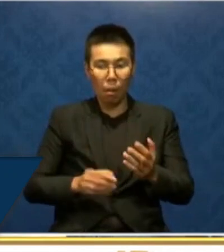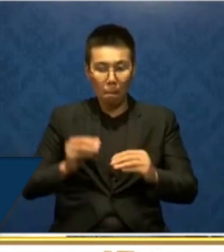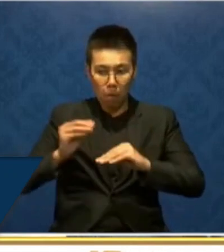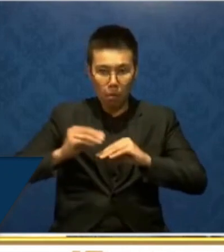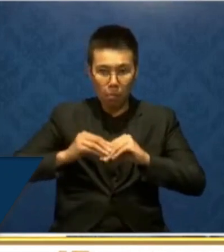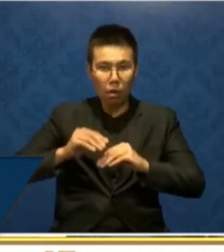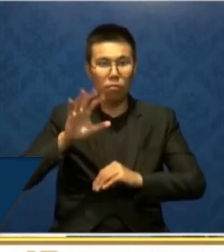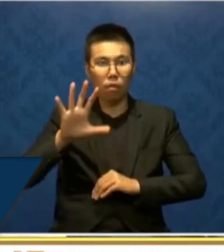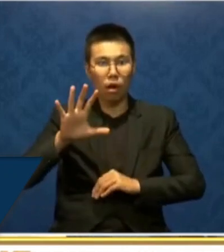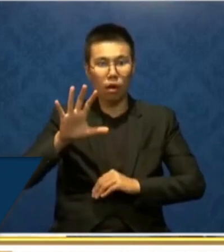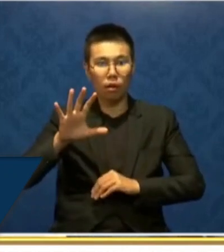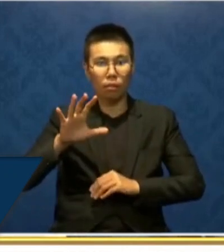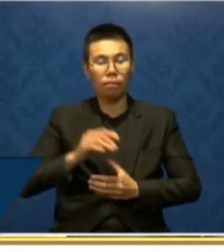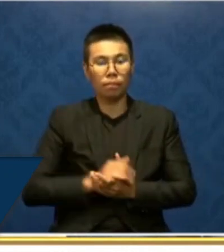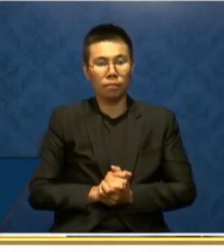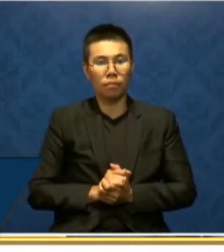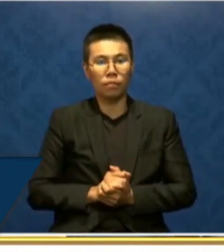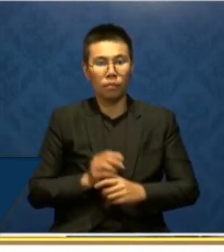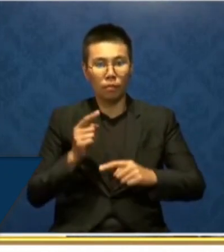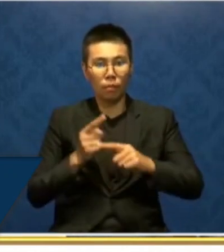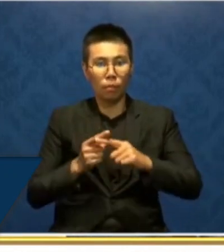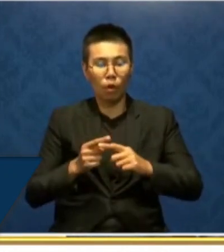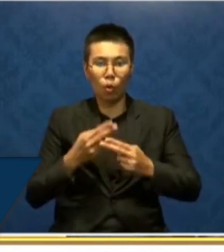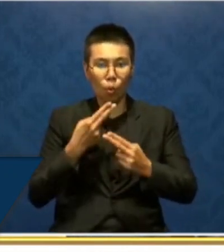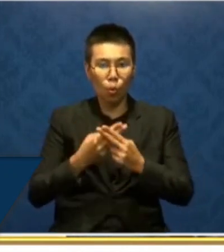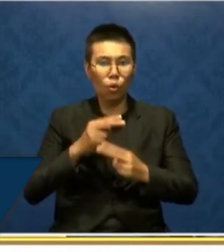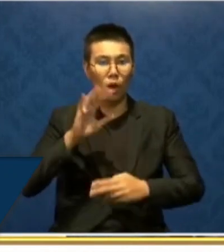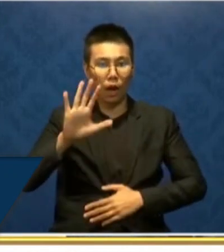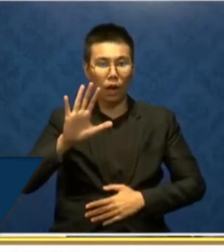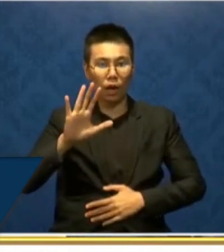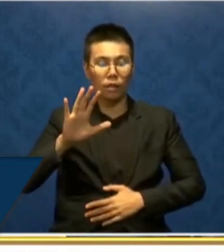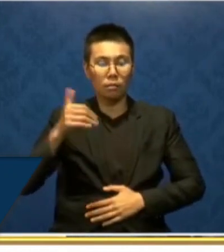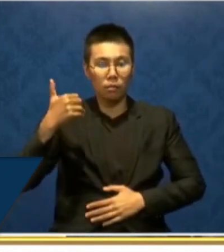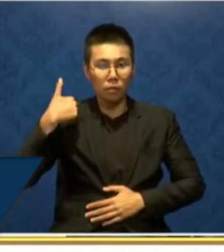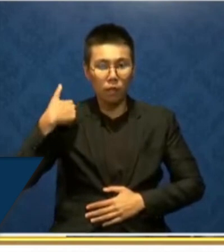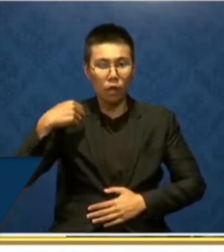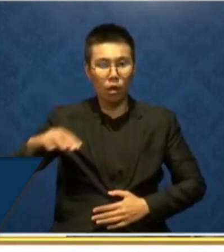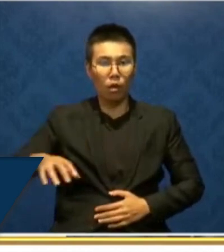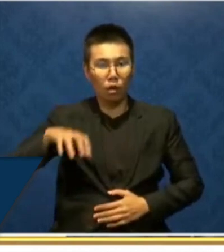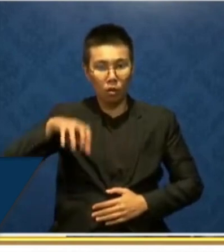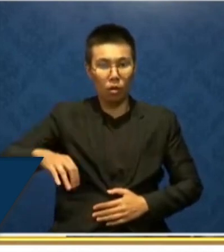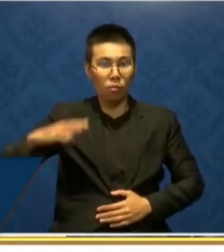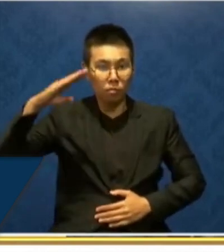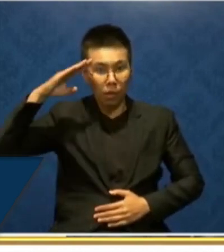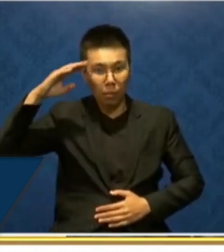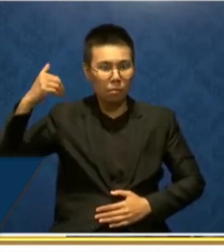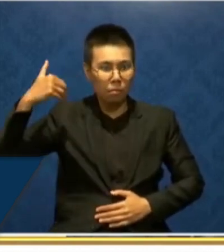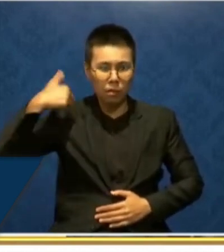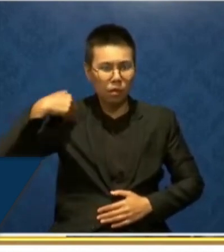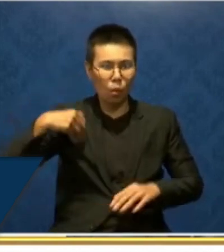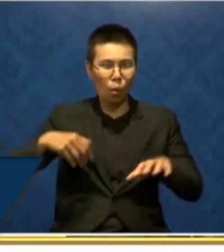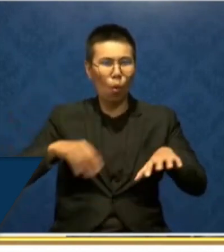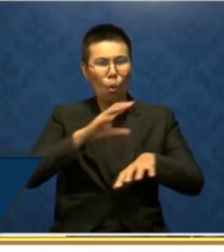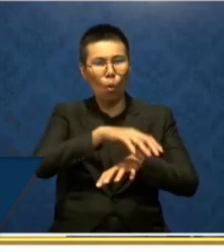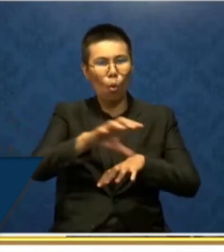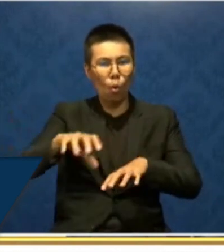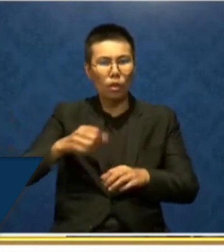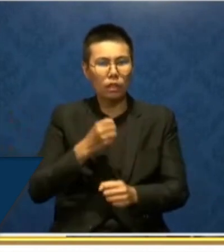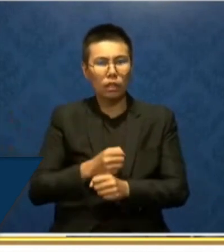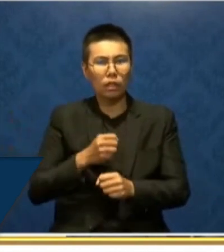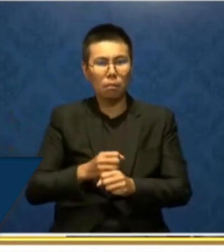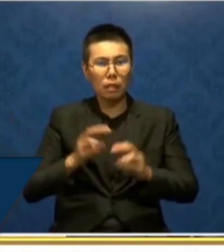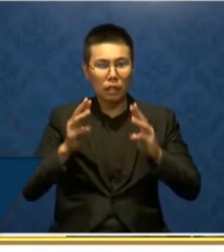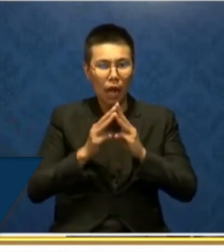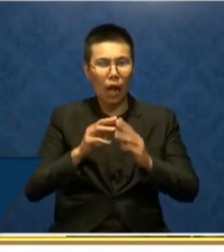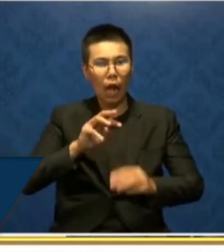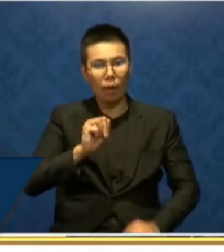เนี่ยผมถามว่าในกรุงเทพมหานครมีที่กองทัพมากมายเลยครับจะทำ MOU ได้ไหมครับห